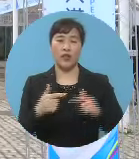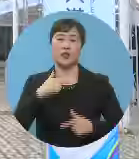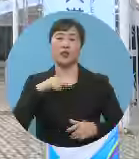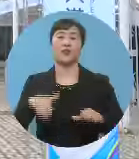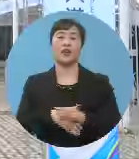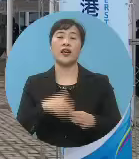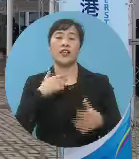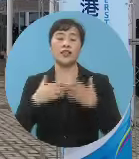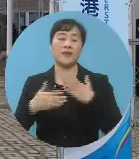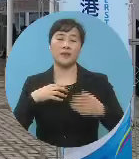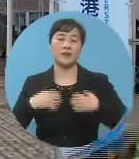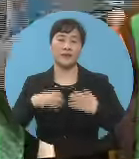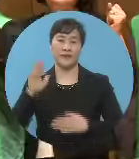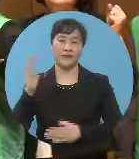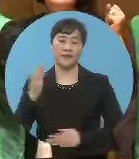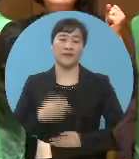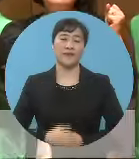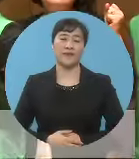즐길 예정입니다.